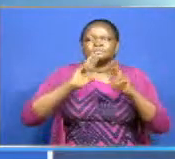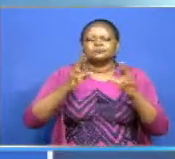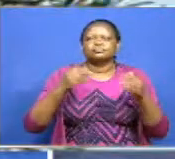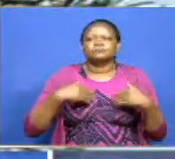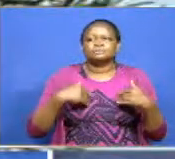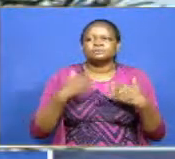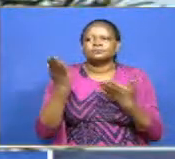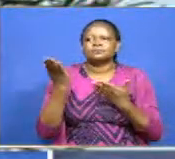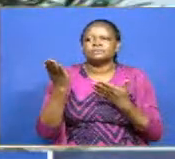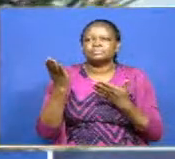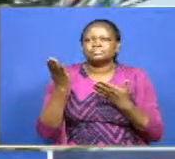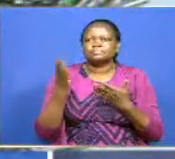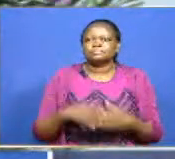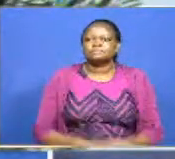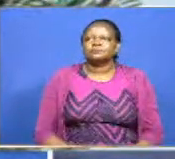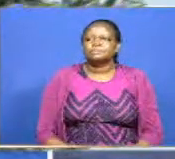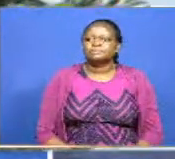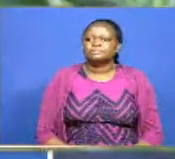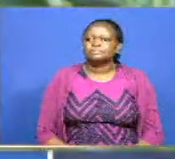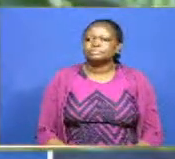Itazame.